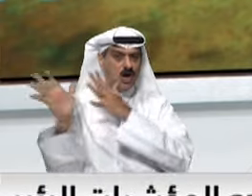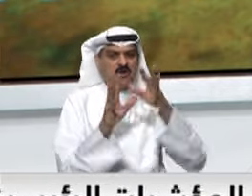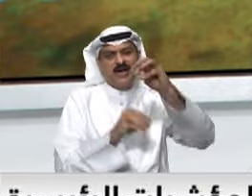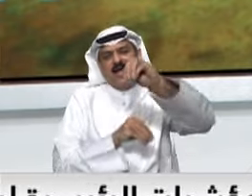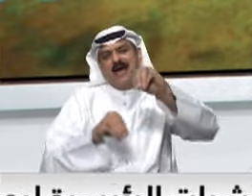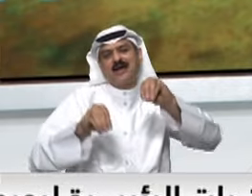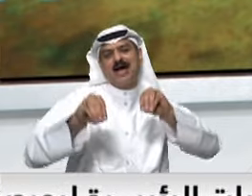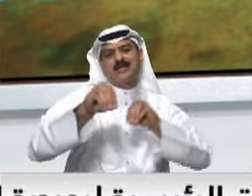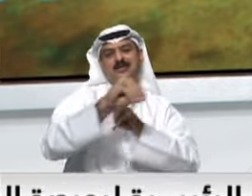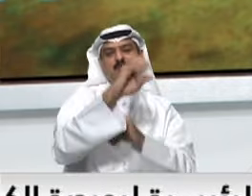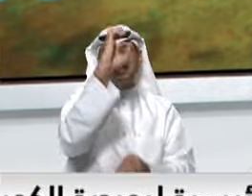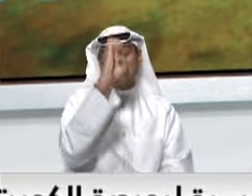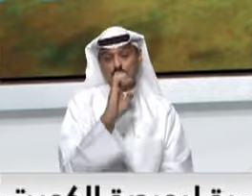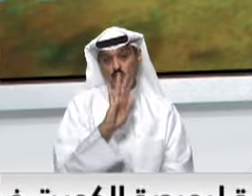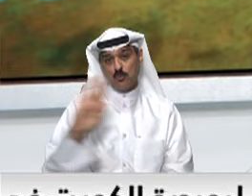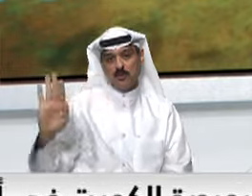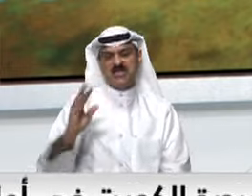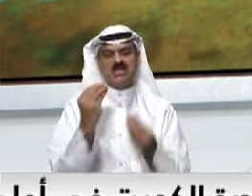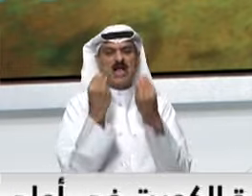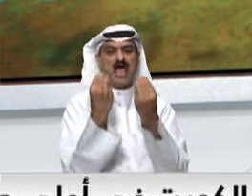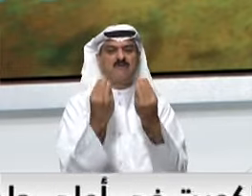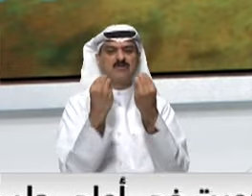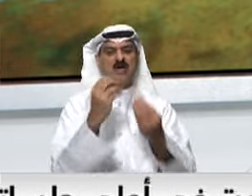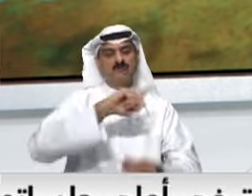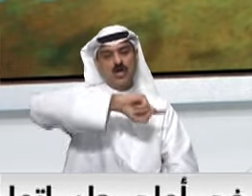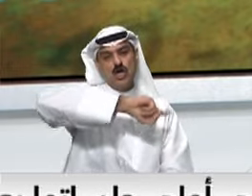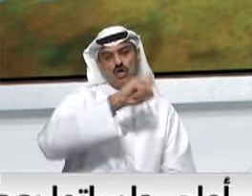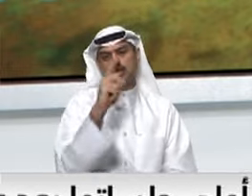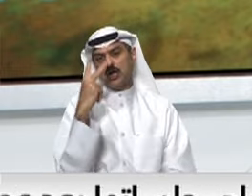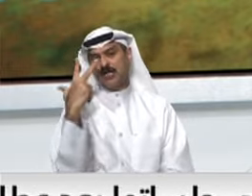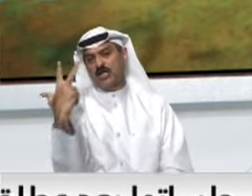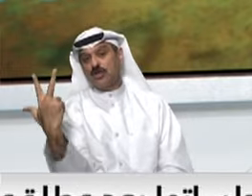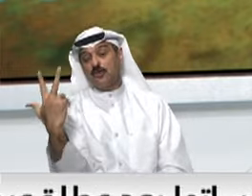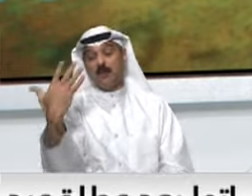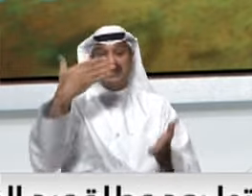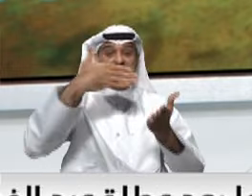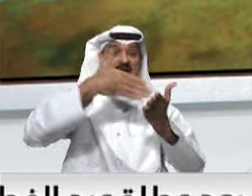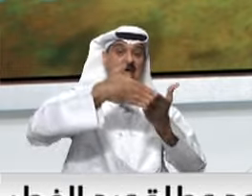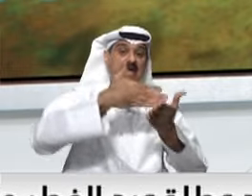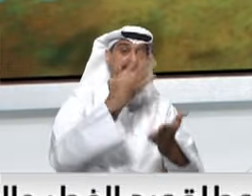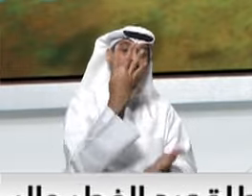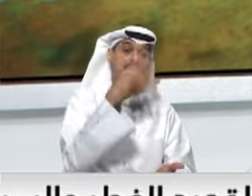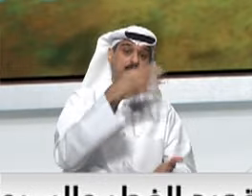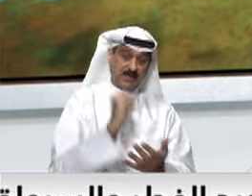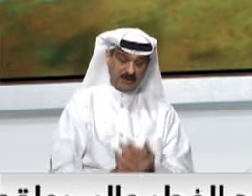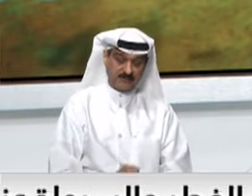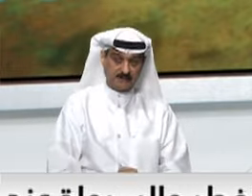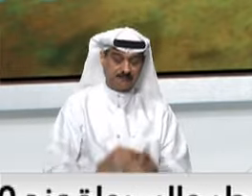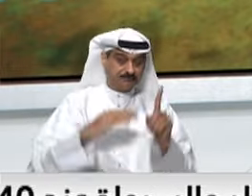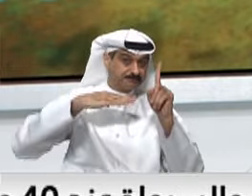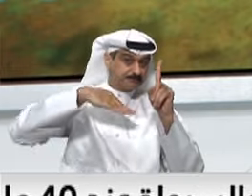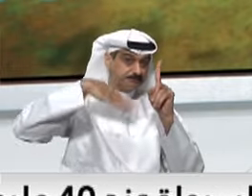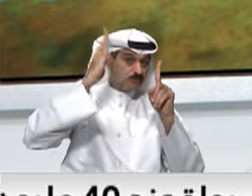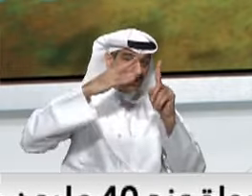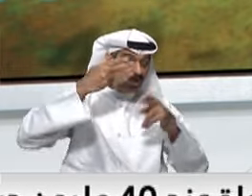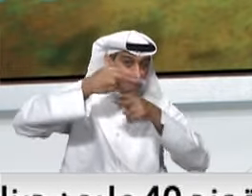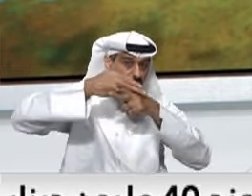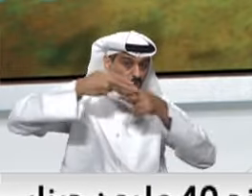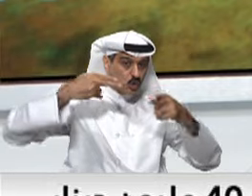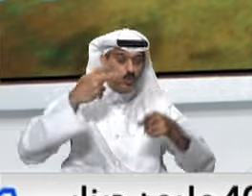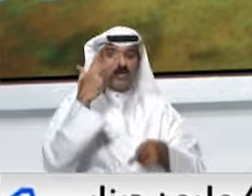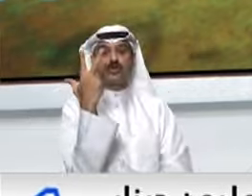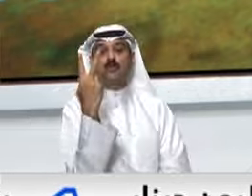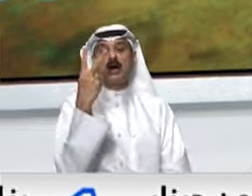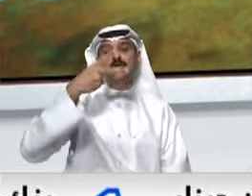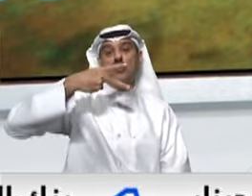خفيفه الى معتدله تنشط على فترات من 8 الى 40 كيلومتر في الساعه. درجات الحراره العظمى في مدينه الكويت